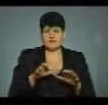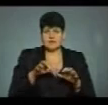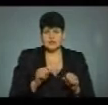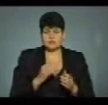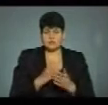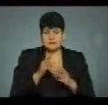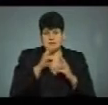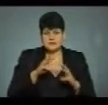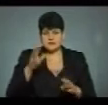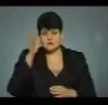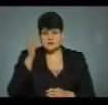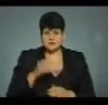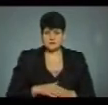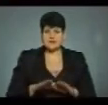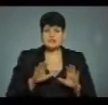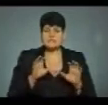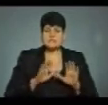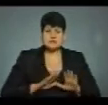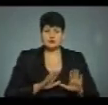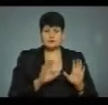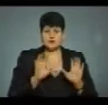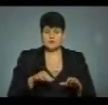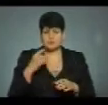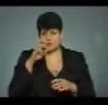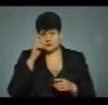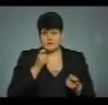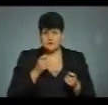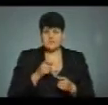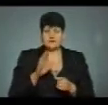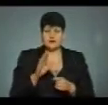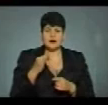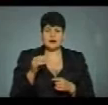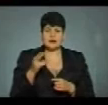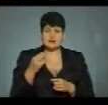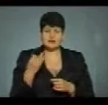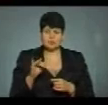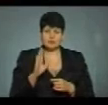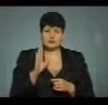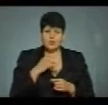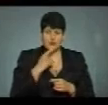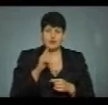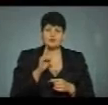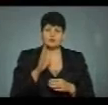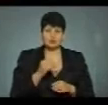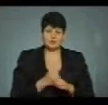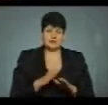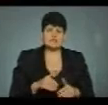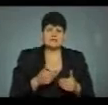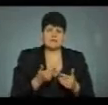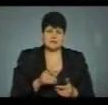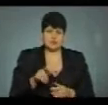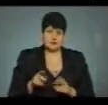Міністерство освіти. Заступник голови облдержадміністрації Ігор Гайдук розповів, що робитимуть зі зверненням товариства покупців радгоспу